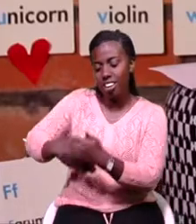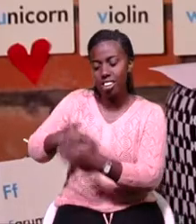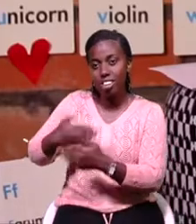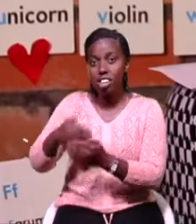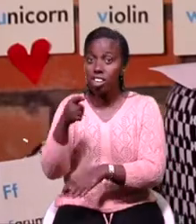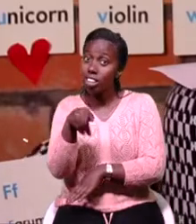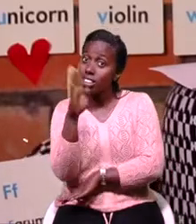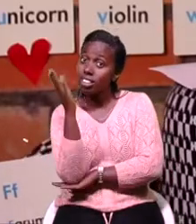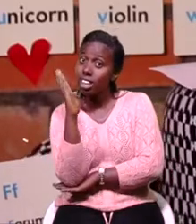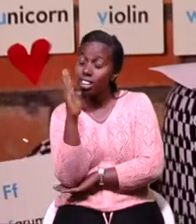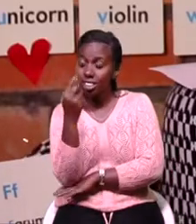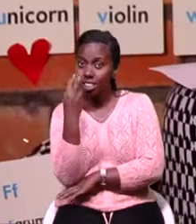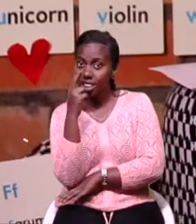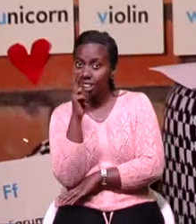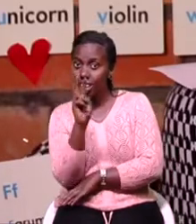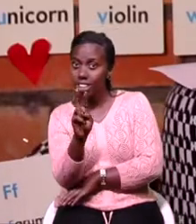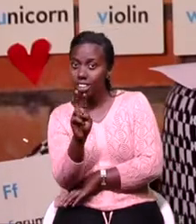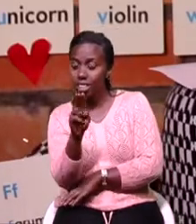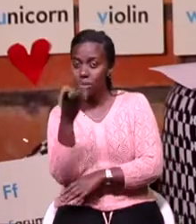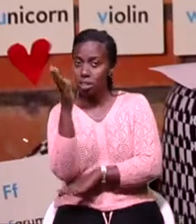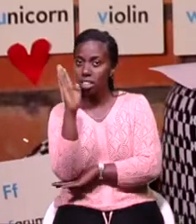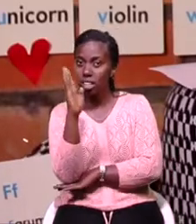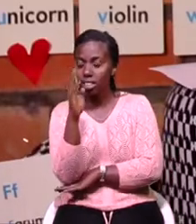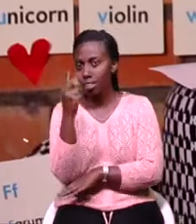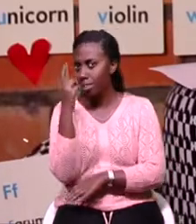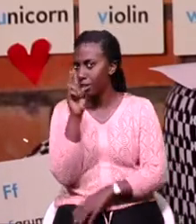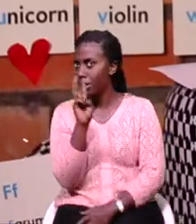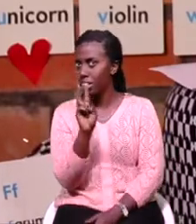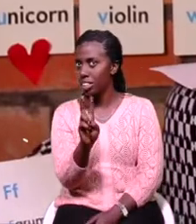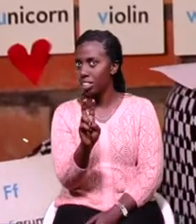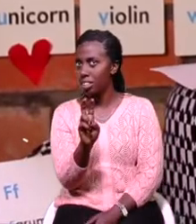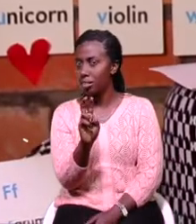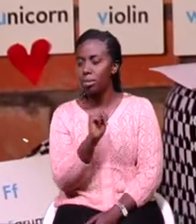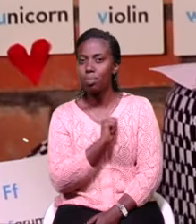cya giti, akareba cya giti, akakitegereza.